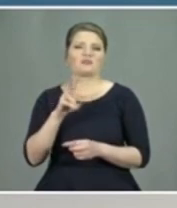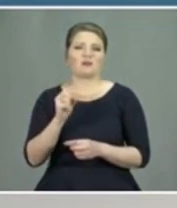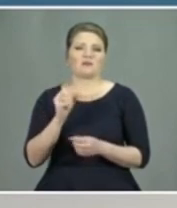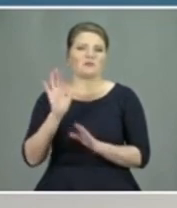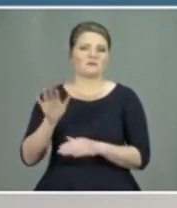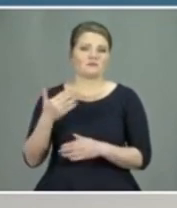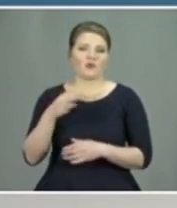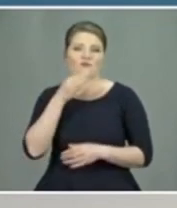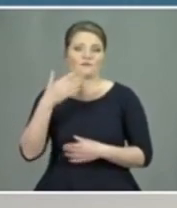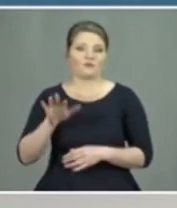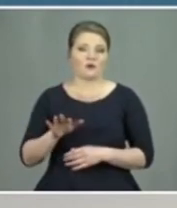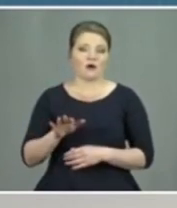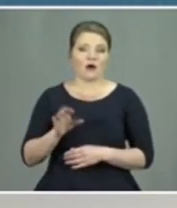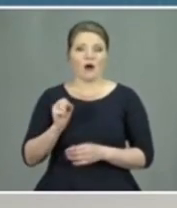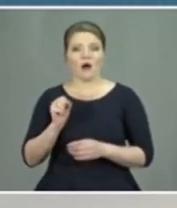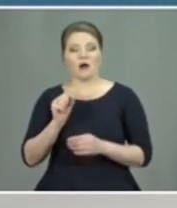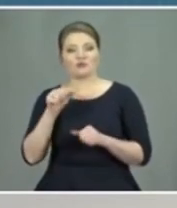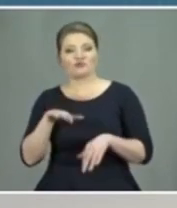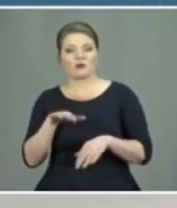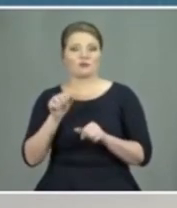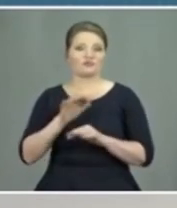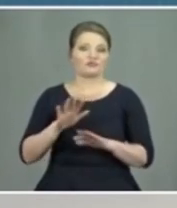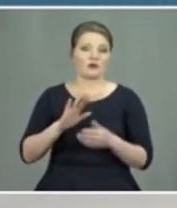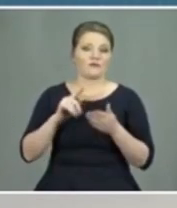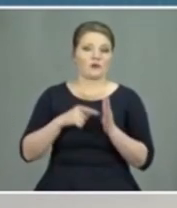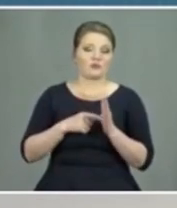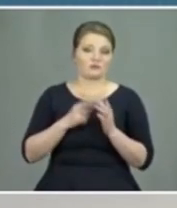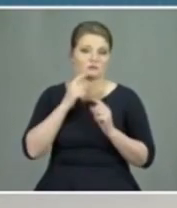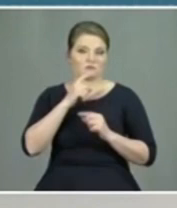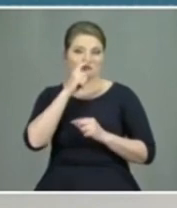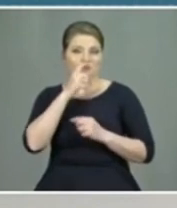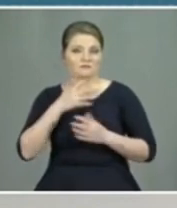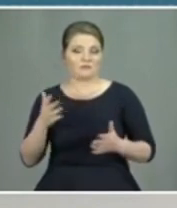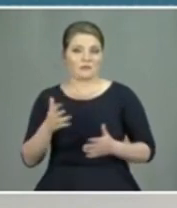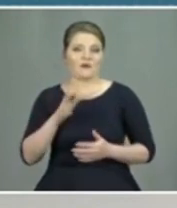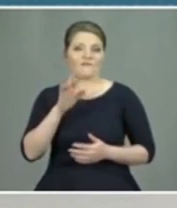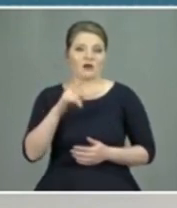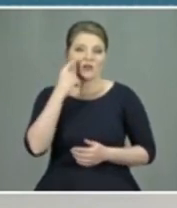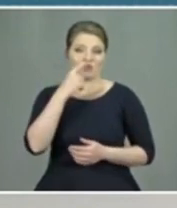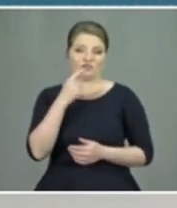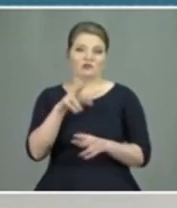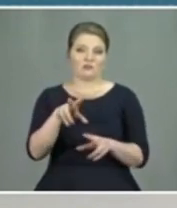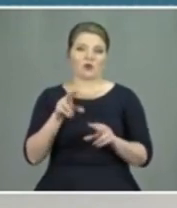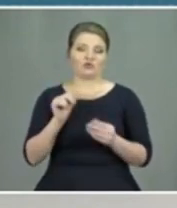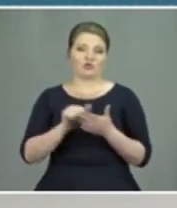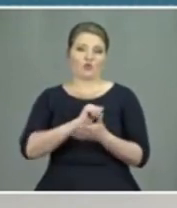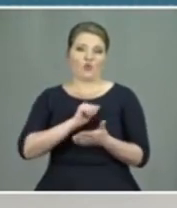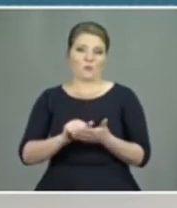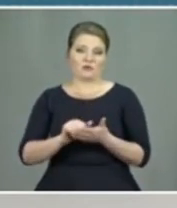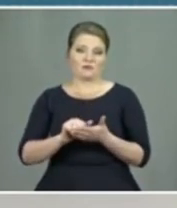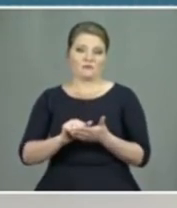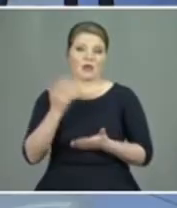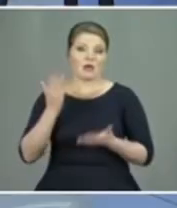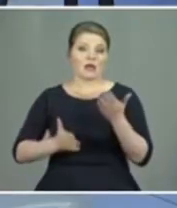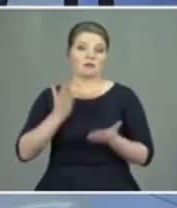случаи. Во-первых, сами представляете себе, что вы получили такой документ, который вы подписываете. Какая у вас будет реакция? Если